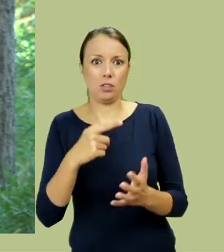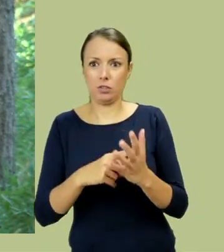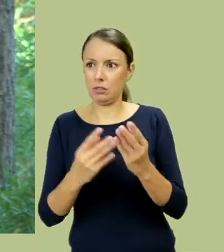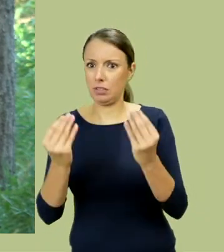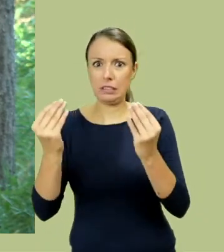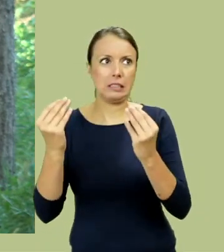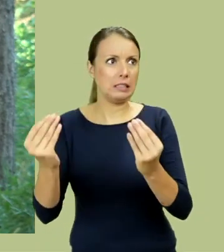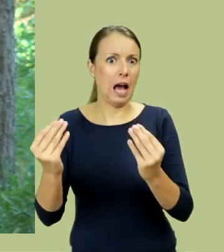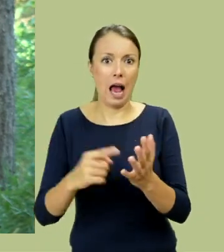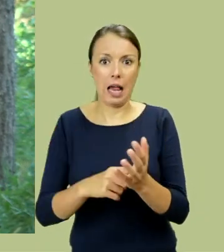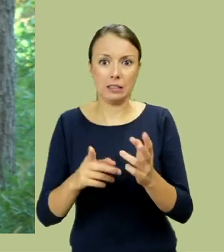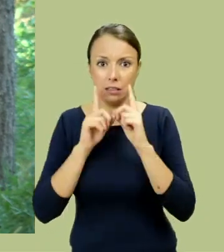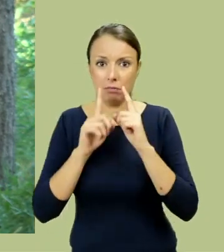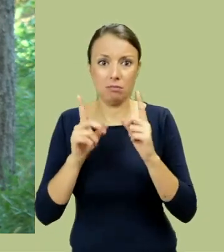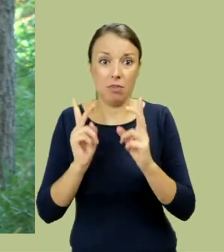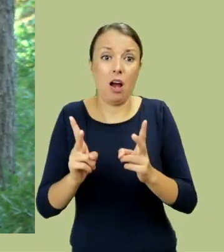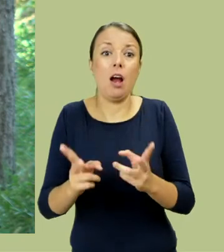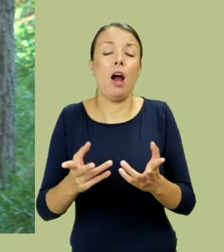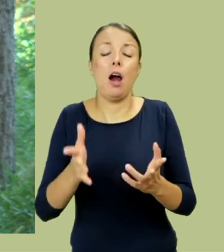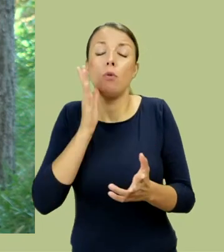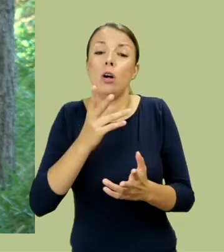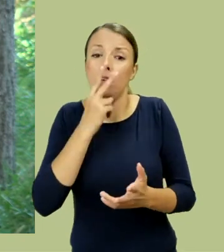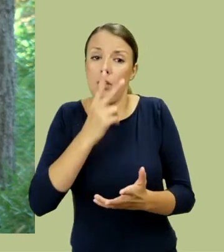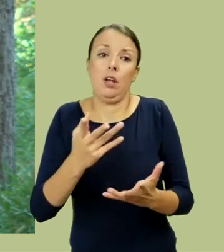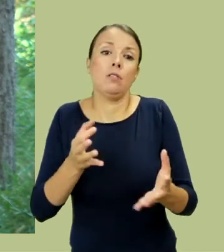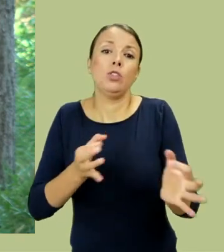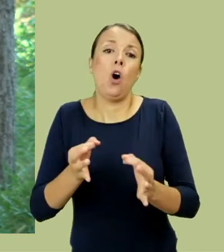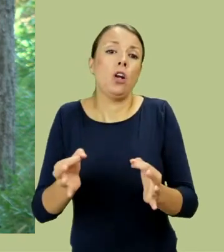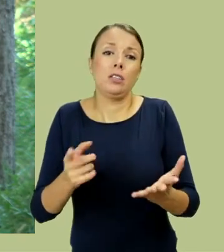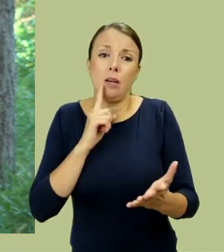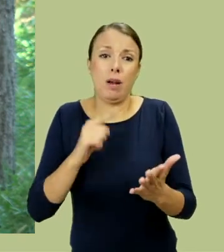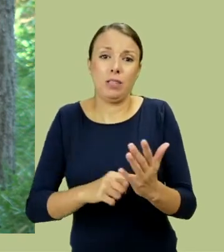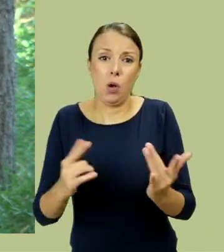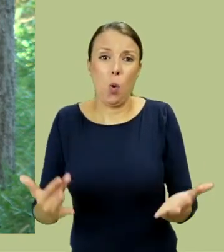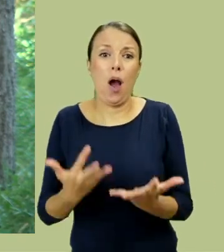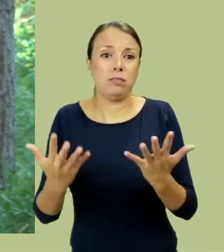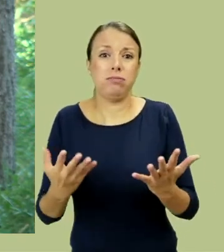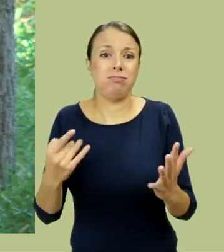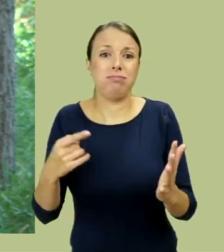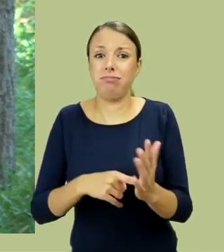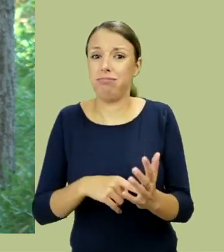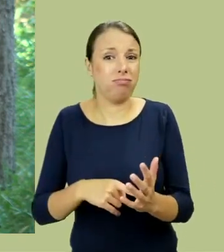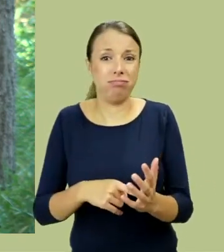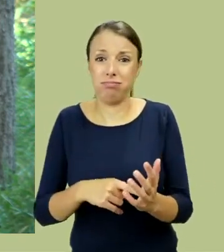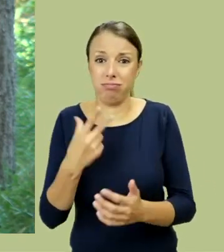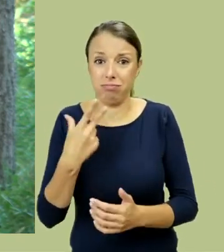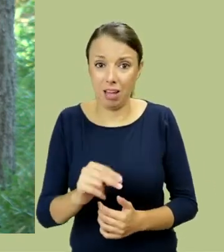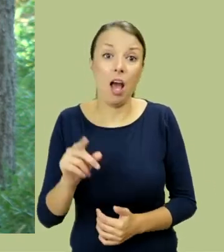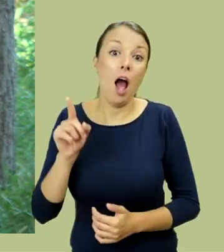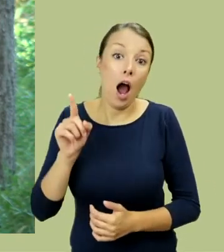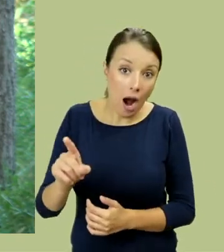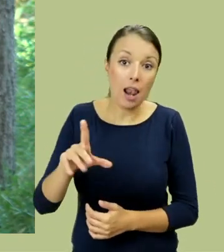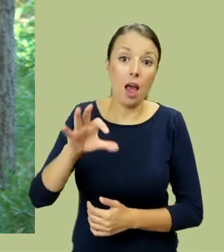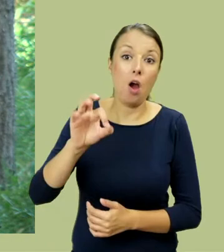rzeczywistość i historia potem pokazują, że to nie jest takie proste, ale przynajmniej takie miała